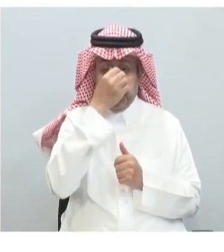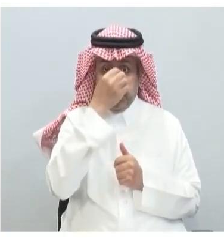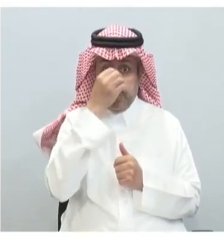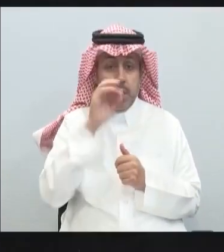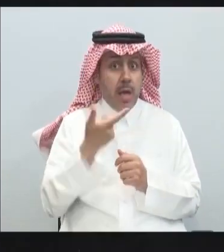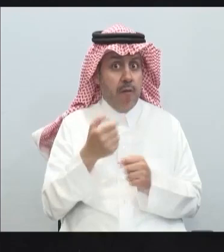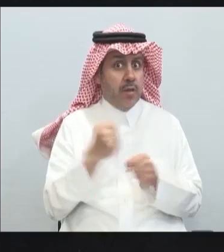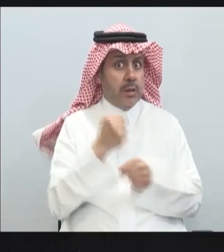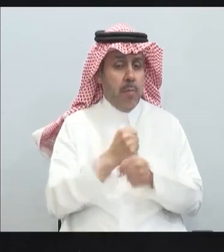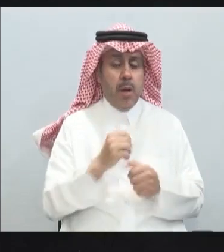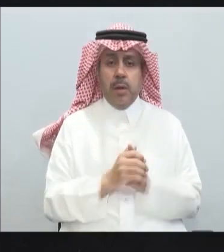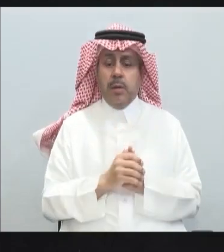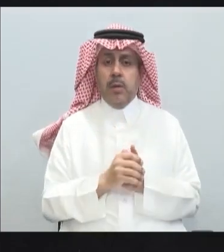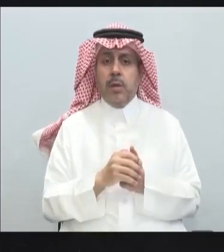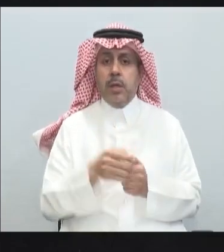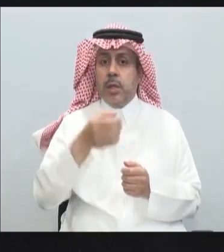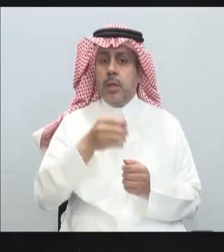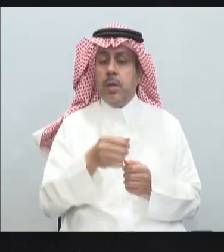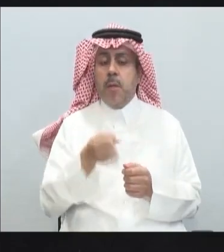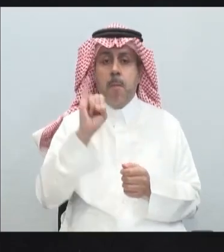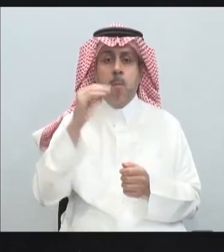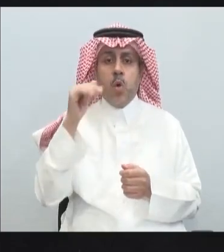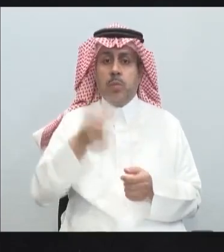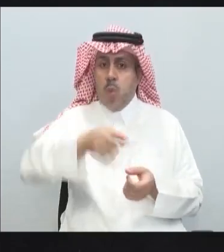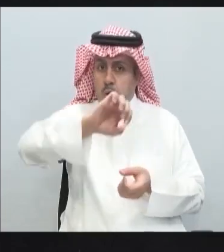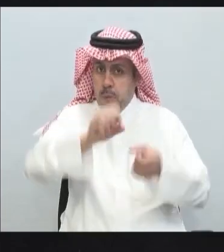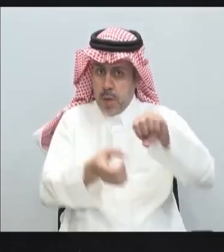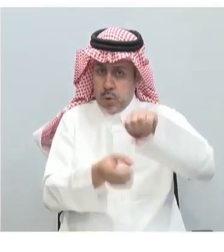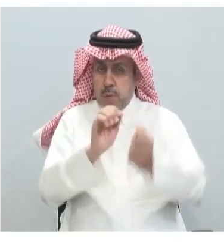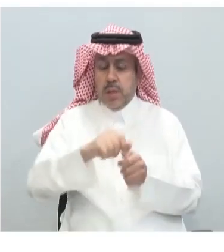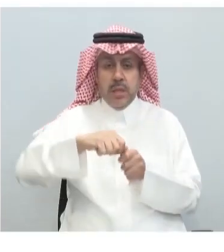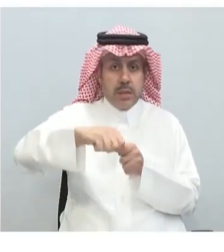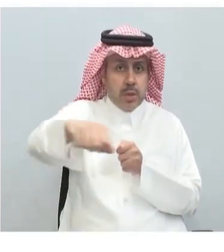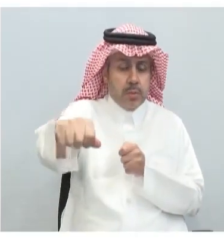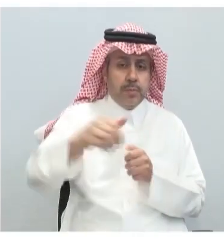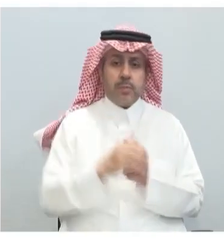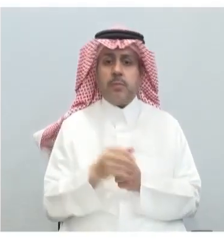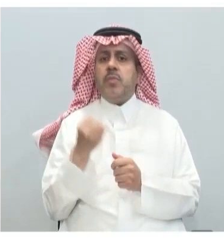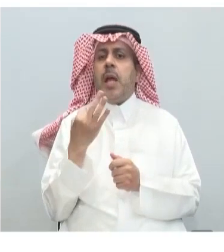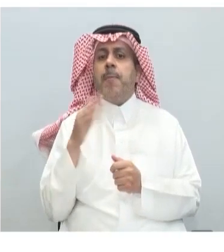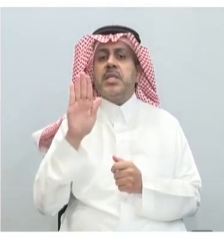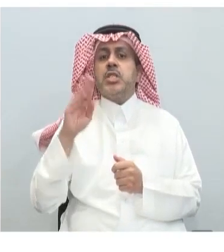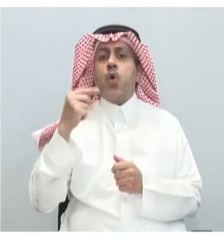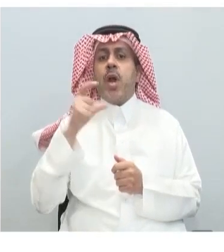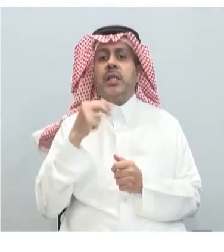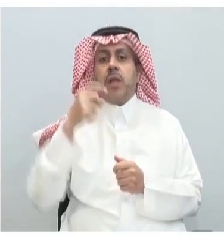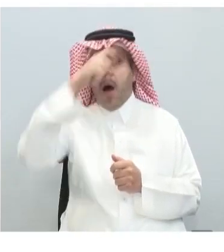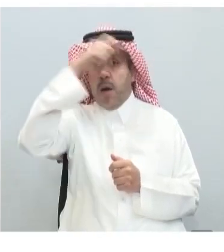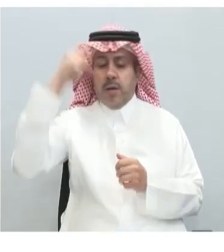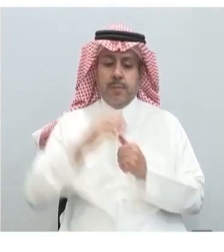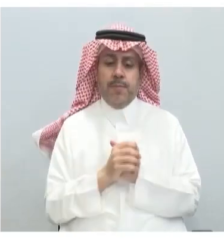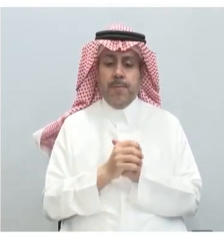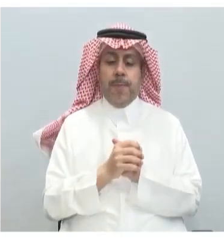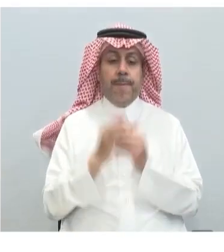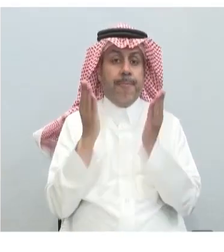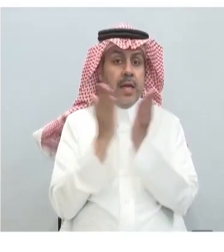تعمل الاشياء مختبر الكياء قياس السعرات الحراريه اذا الدرس الثاني بعنوان او عفوا الدرس